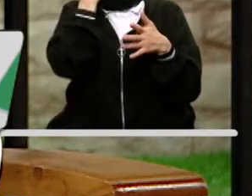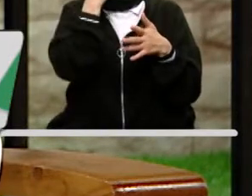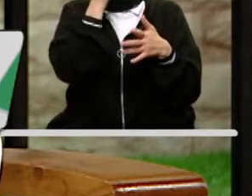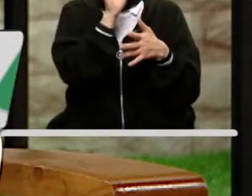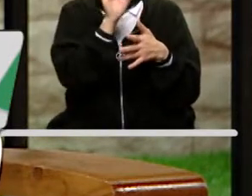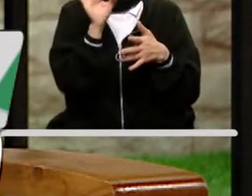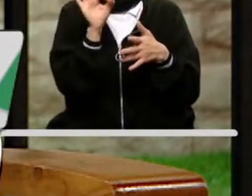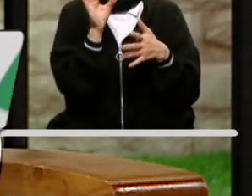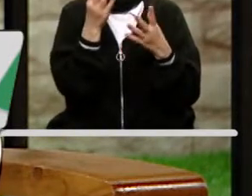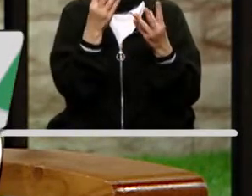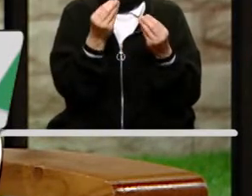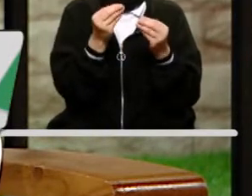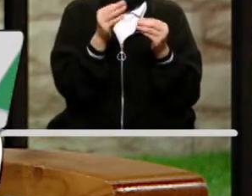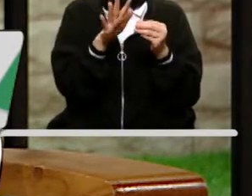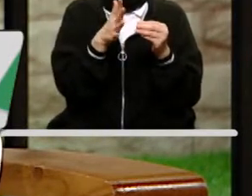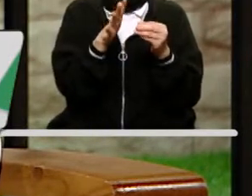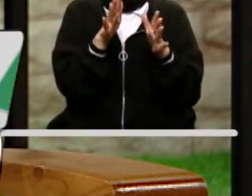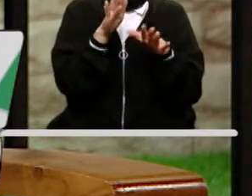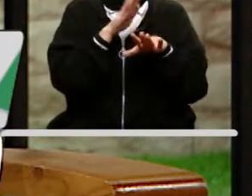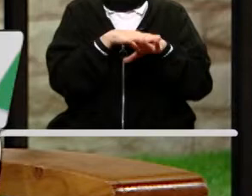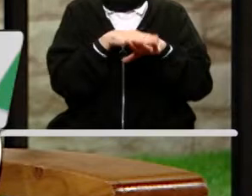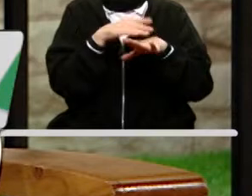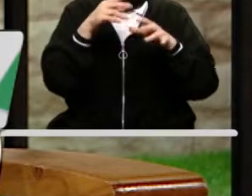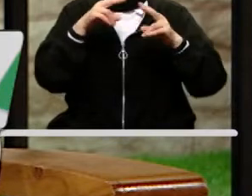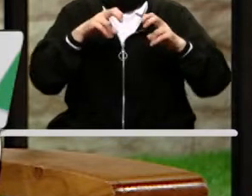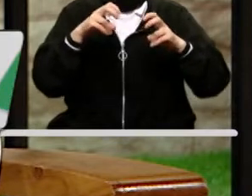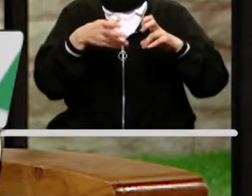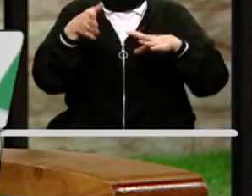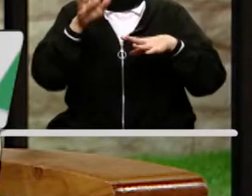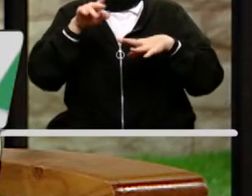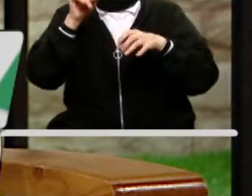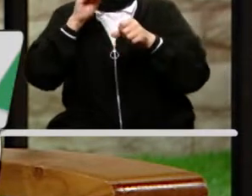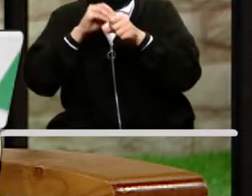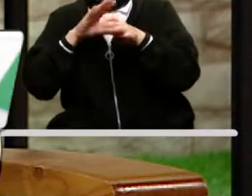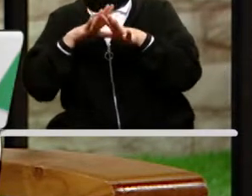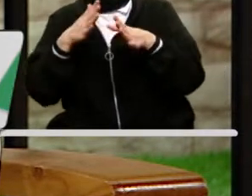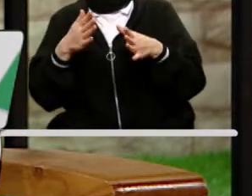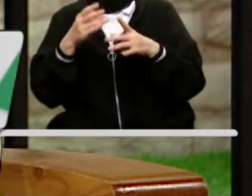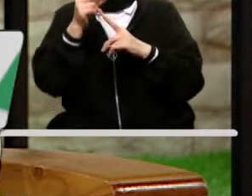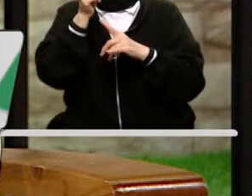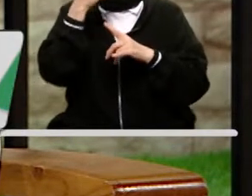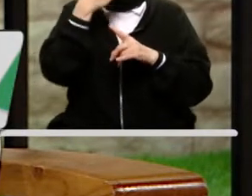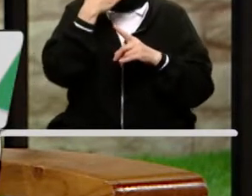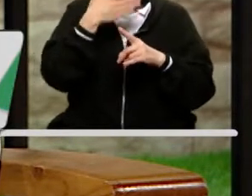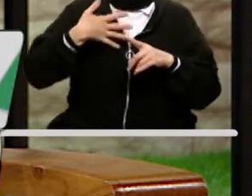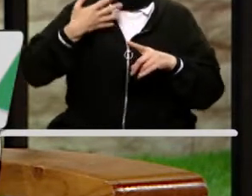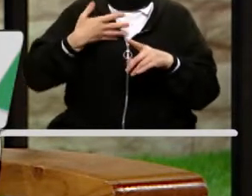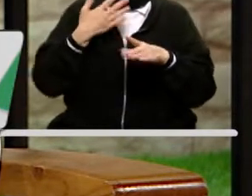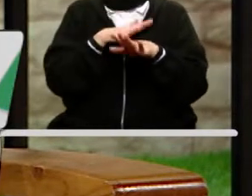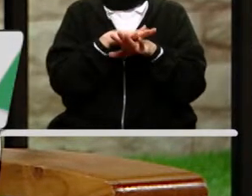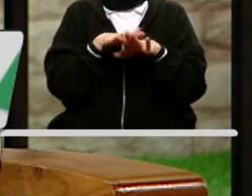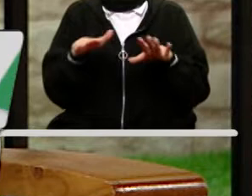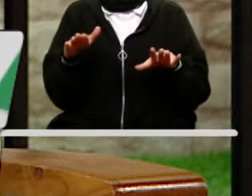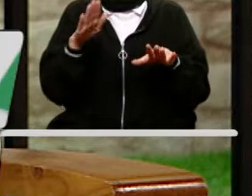kırıklığına düşüyor. Yapılan araştırmanın diğer bir sonucunda da, hani ilkokulda merakı giden çocukların